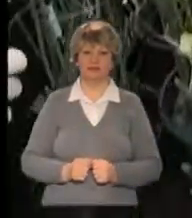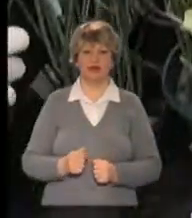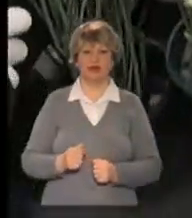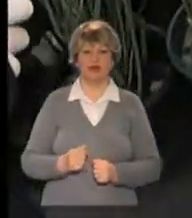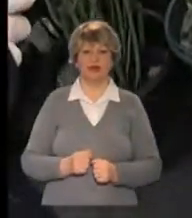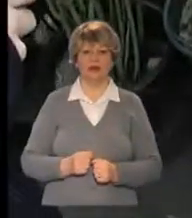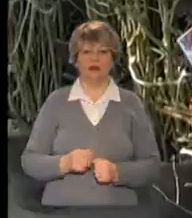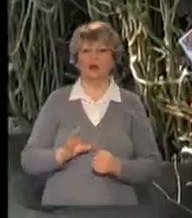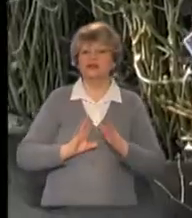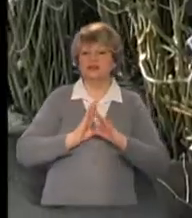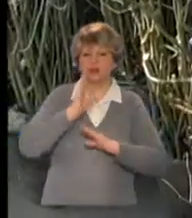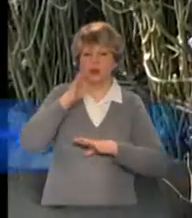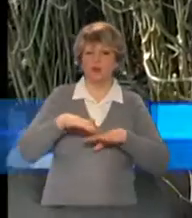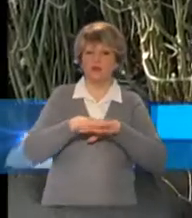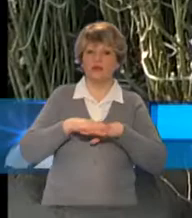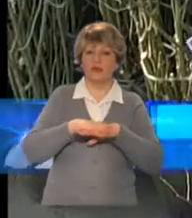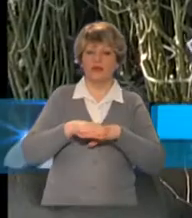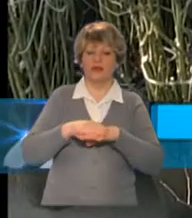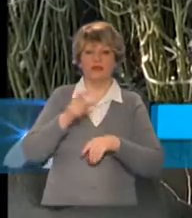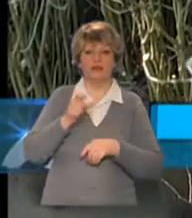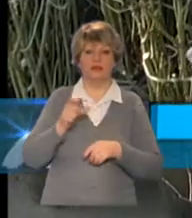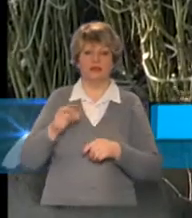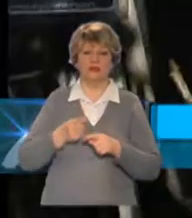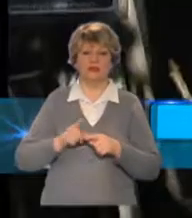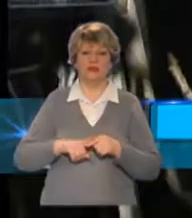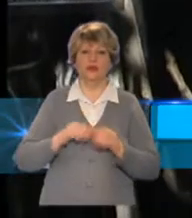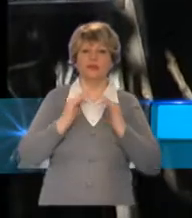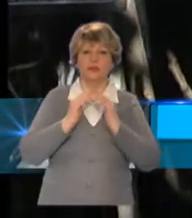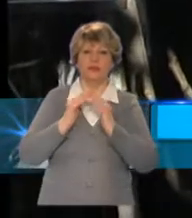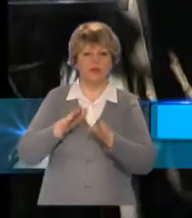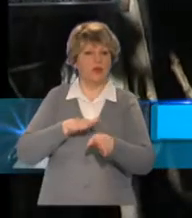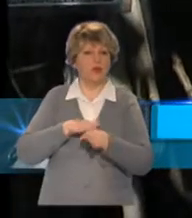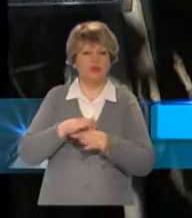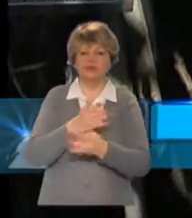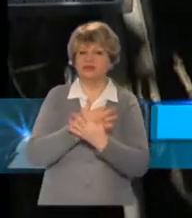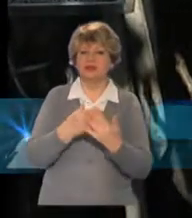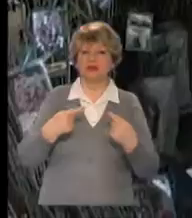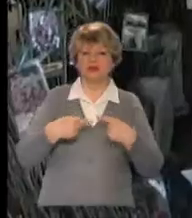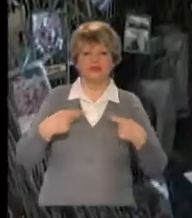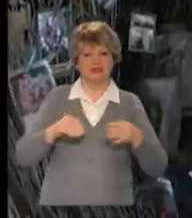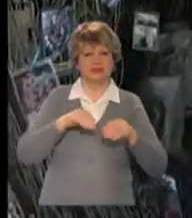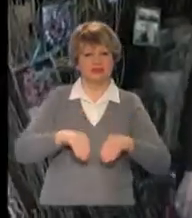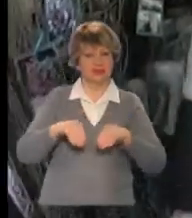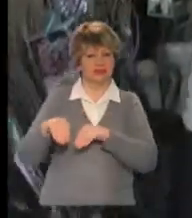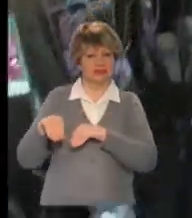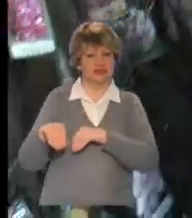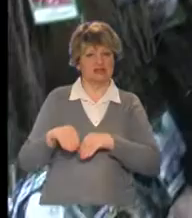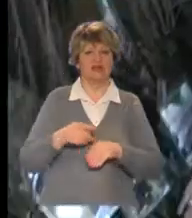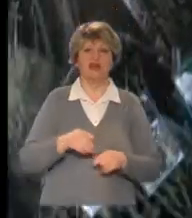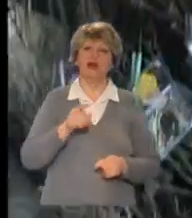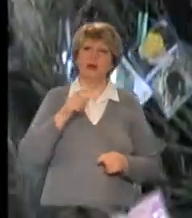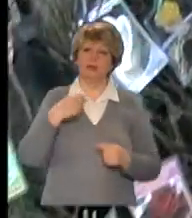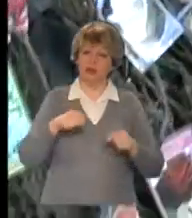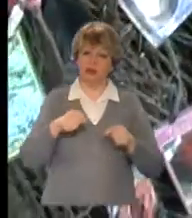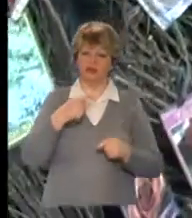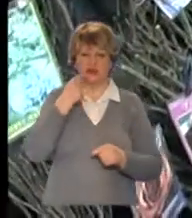осю. Камені шиповні. Зранку на ринку людно. Палатки затятих дачників вщент заповнені розмаїттям саджанців. Продавчиня пані